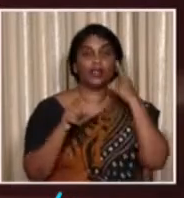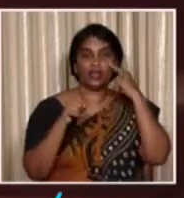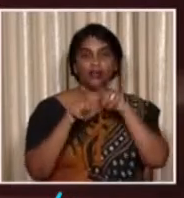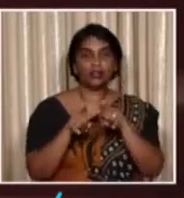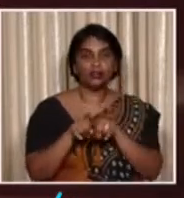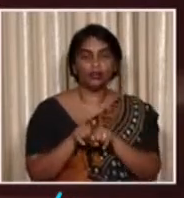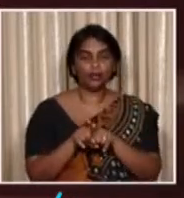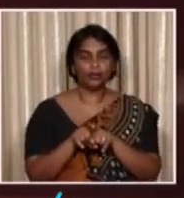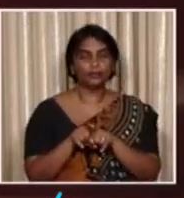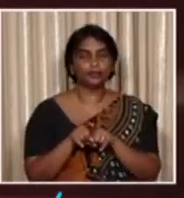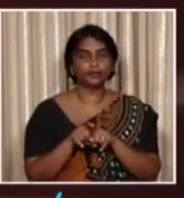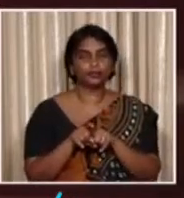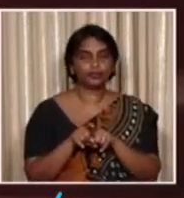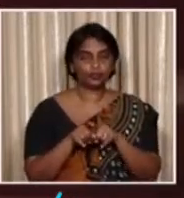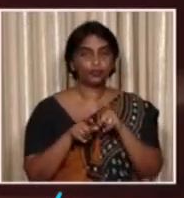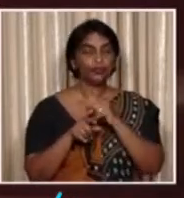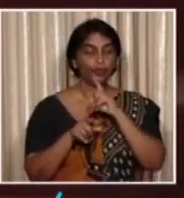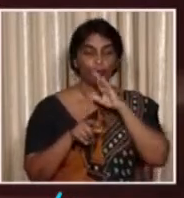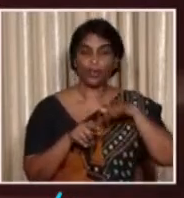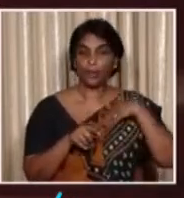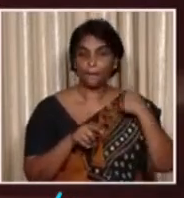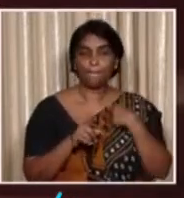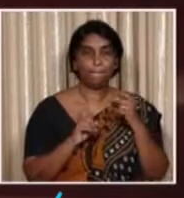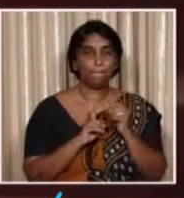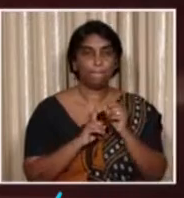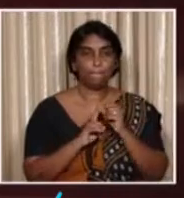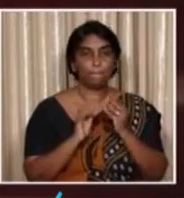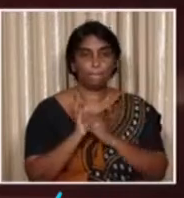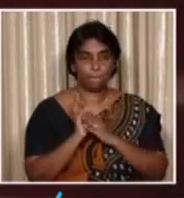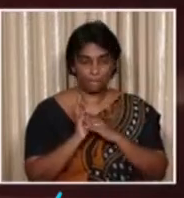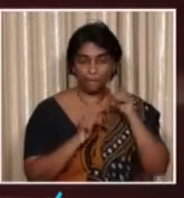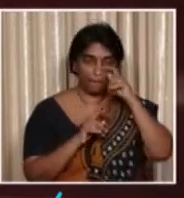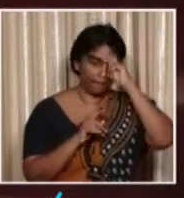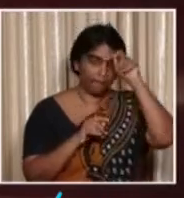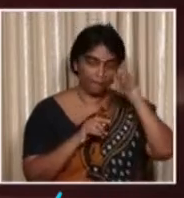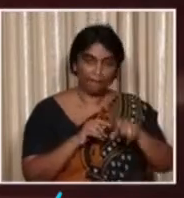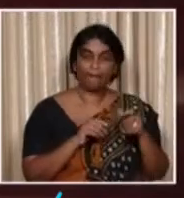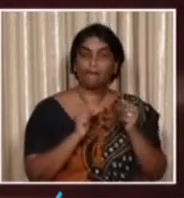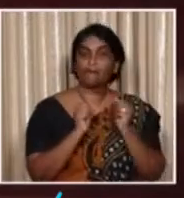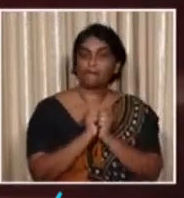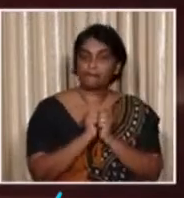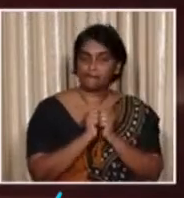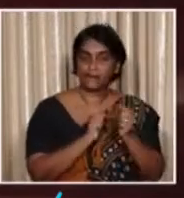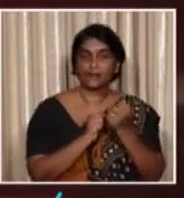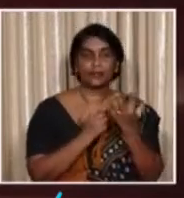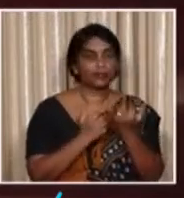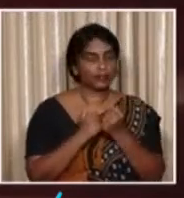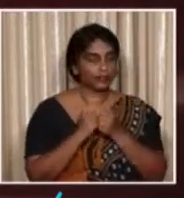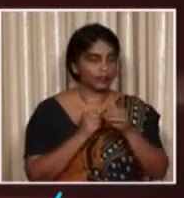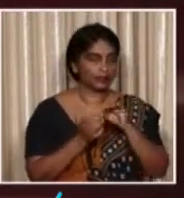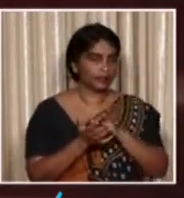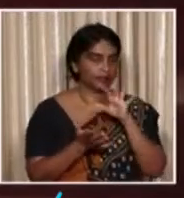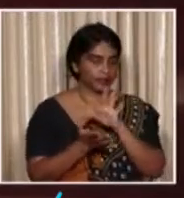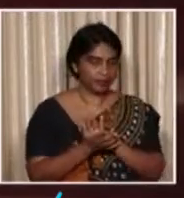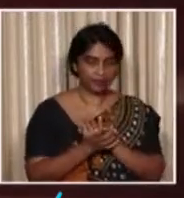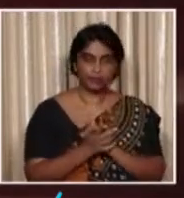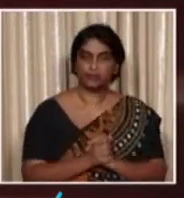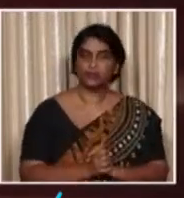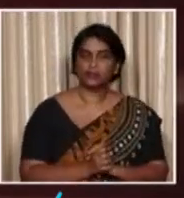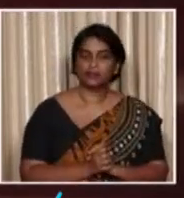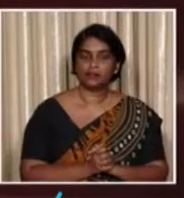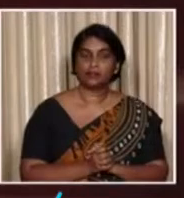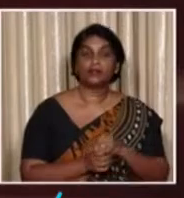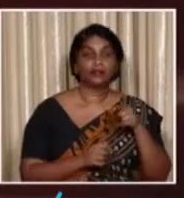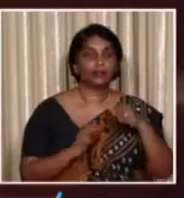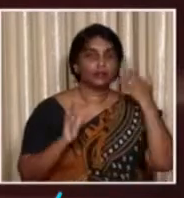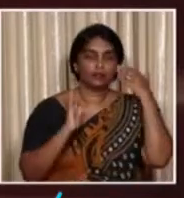නීතිඥ කිංස් කවුන්සල්ලේ සඳහන්වන පීට මැක්ඩොනල් එගර්ස් මහතාගේ සේවය ලබා ගැනීමට තීරණය කර ඇත.